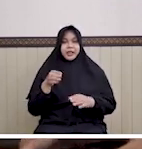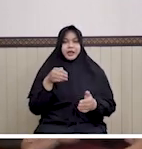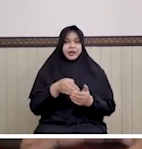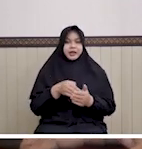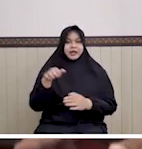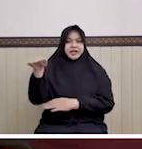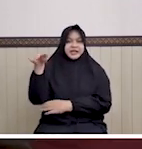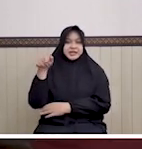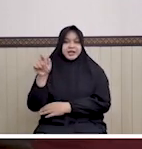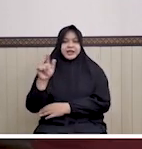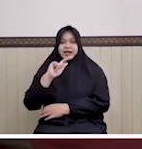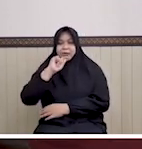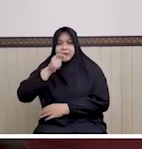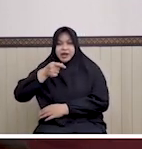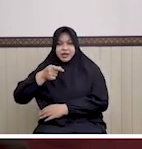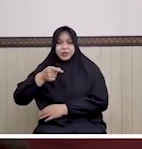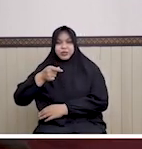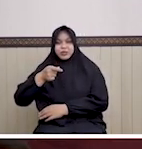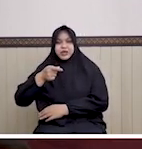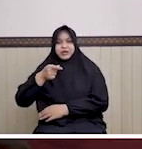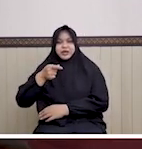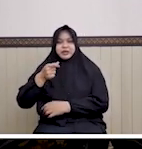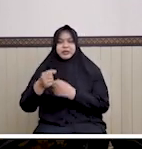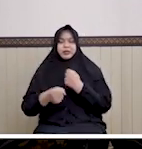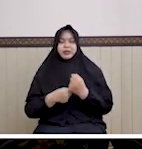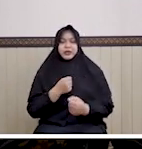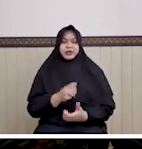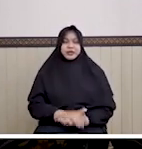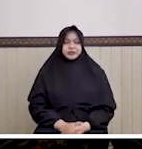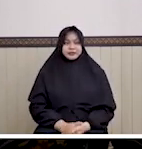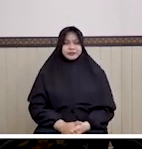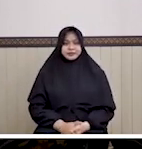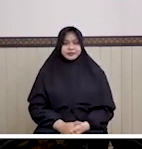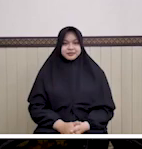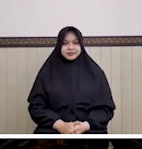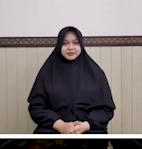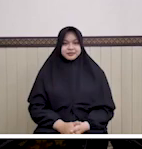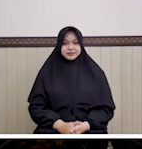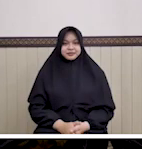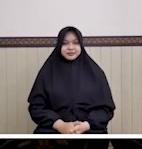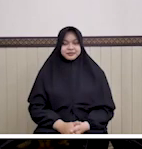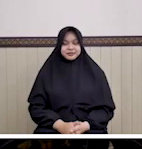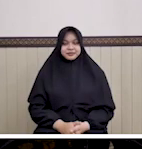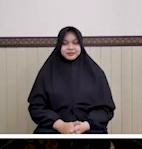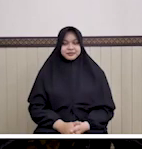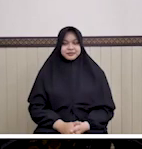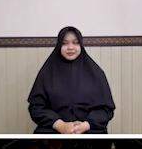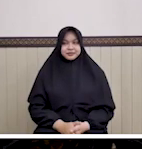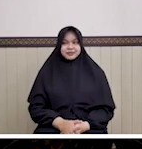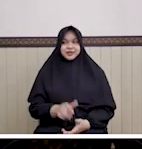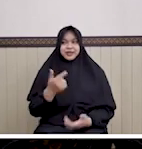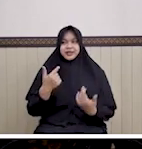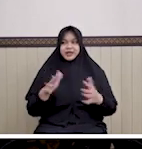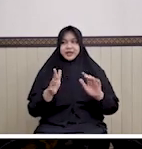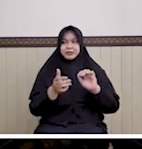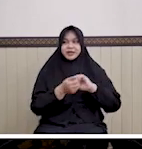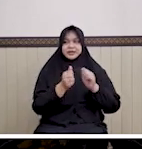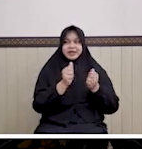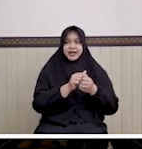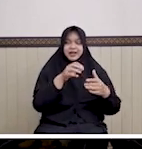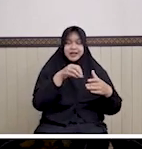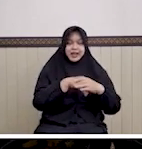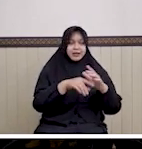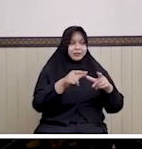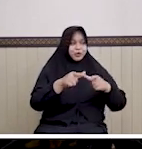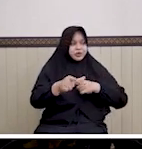tersangkanya tidak mengakui perbuatannya komplit sudah ya Inikan sebetulnya permasalahan dalam